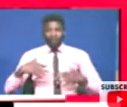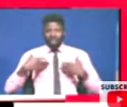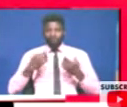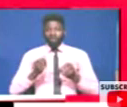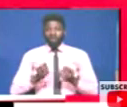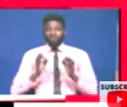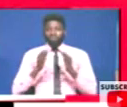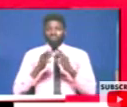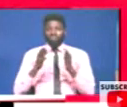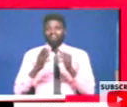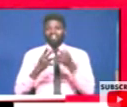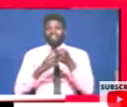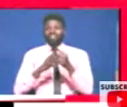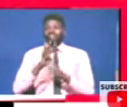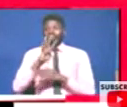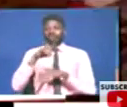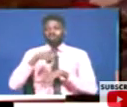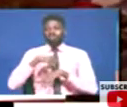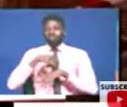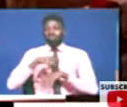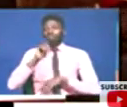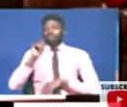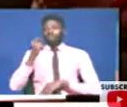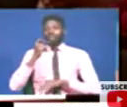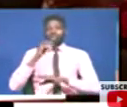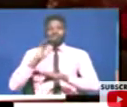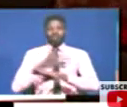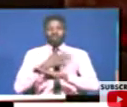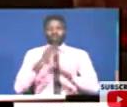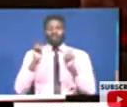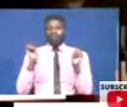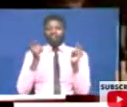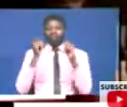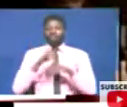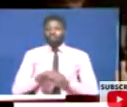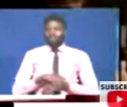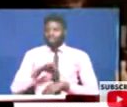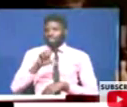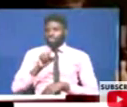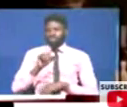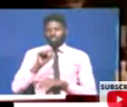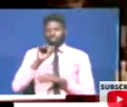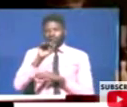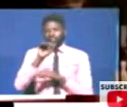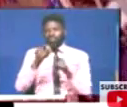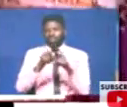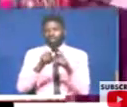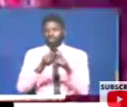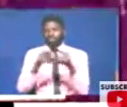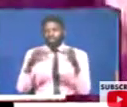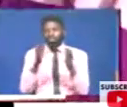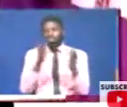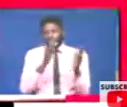the 94th Kenya Music Festival. Waziri alichukua fursa hiyo kutoa wito kwa waandalizi wa tamasha hiyo kuipa